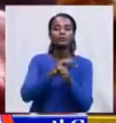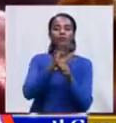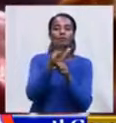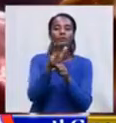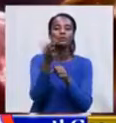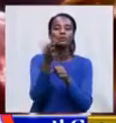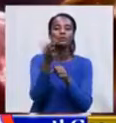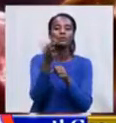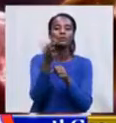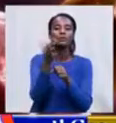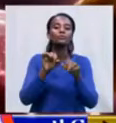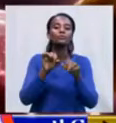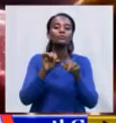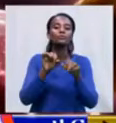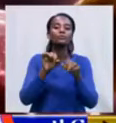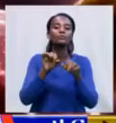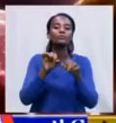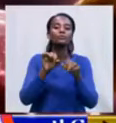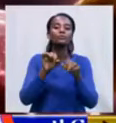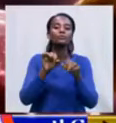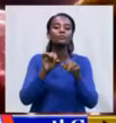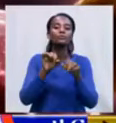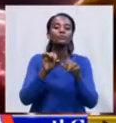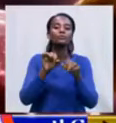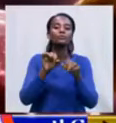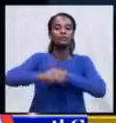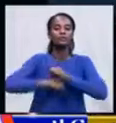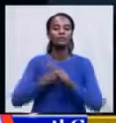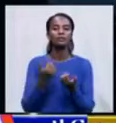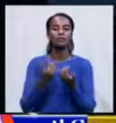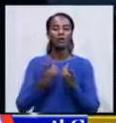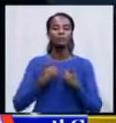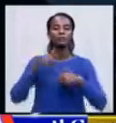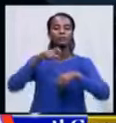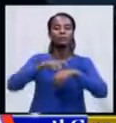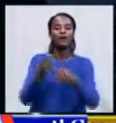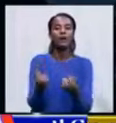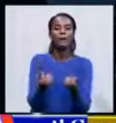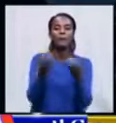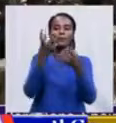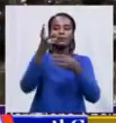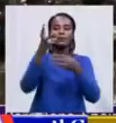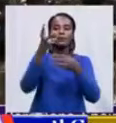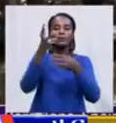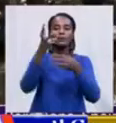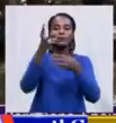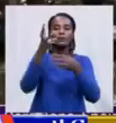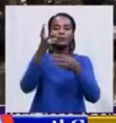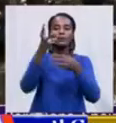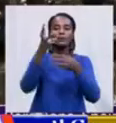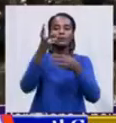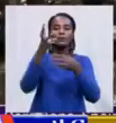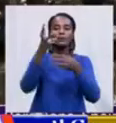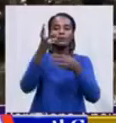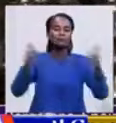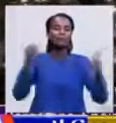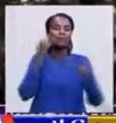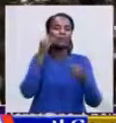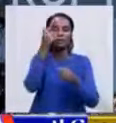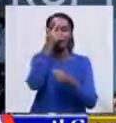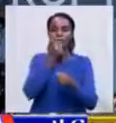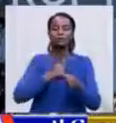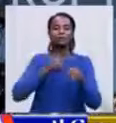የኮቪድ-19 ቫይረስ ወረርሽኝ ደረጃ ዓለምን ያስጨነቀበት ያለበት ይግዜ አብዛኛውን ዓለም ህዝብ ከመሰብሰብ በማራቅ ቤተ እምነቶችን